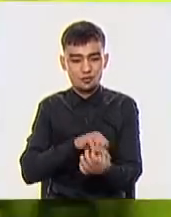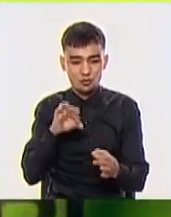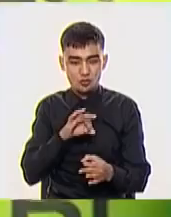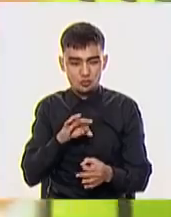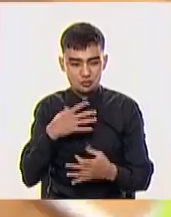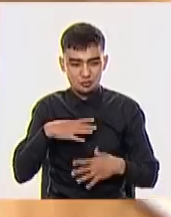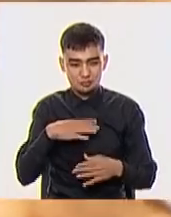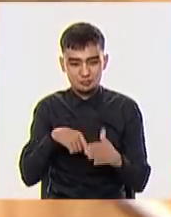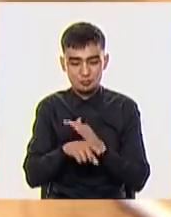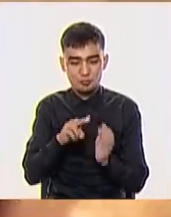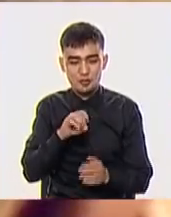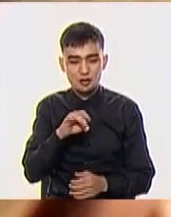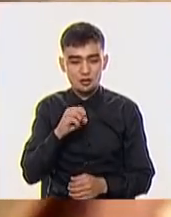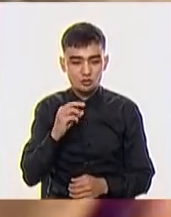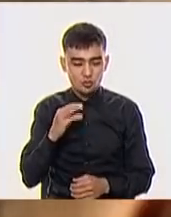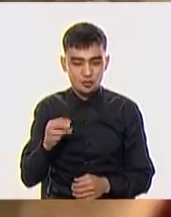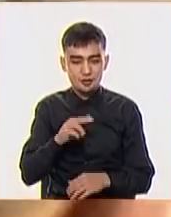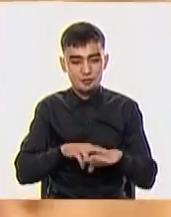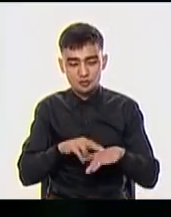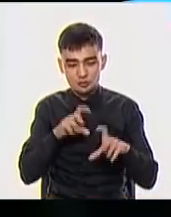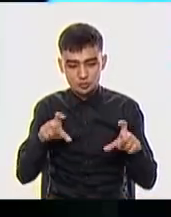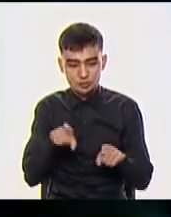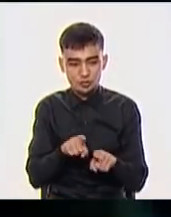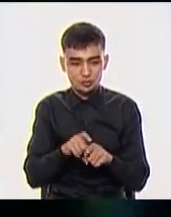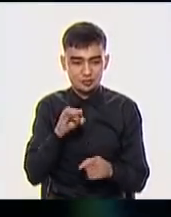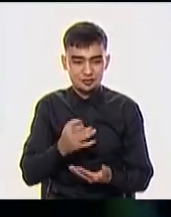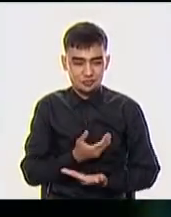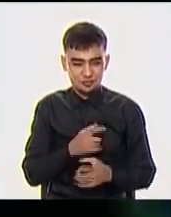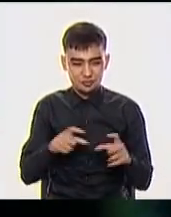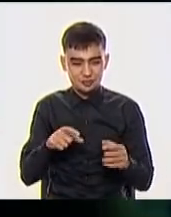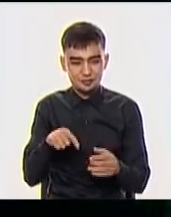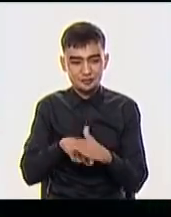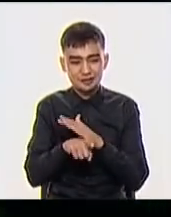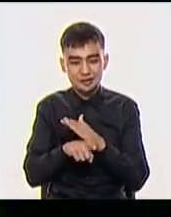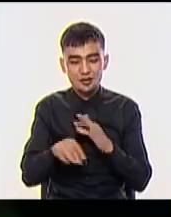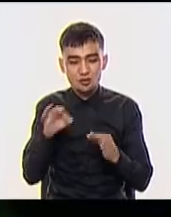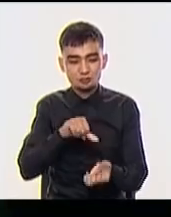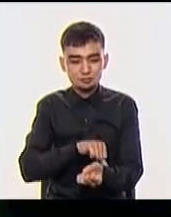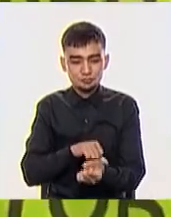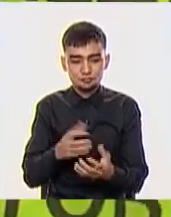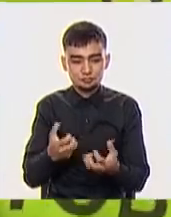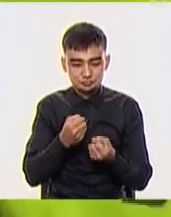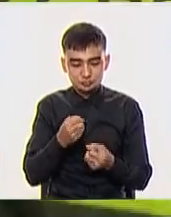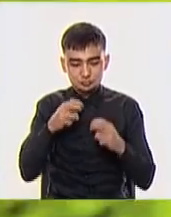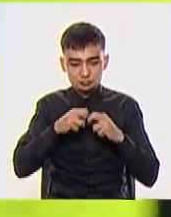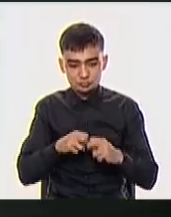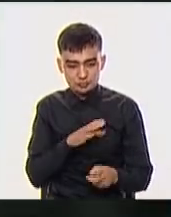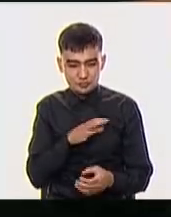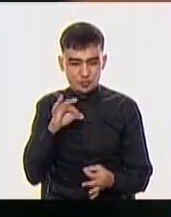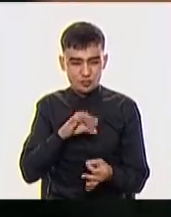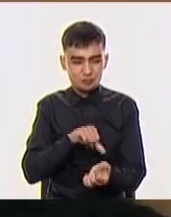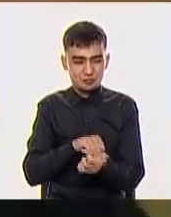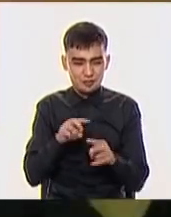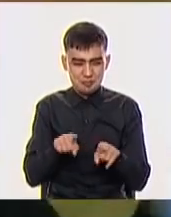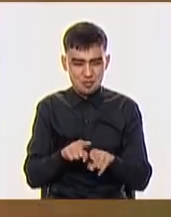жерде. Полиция қызметкерлері тұрғындарды куәлік ету арқылы жерден алып тіркеп жатқан есірткіге ұқсас ұнтақ орамасын